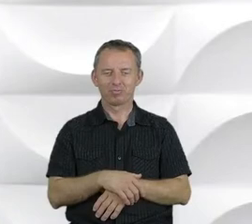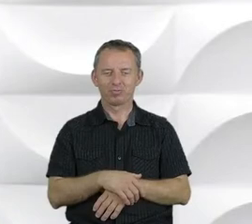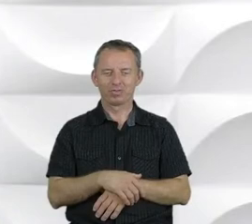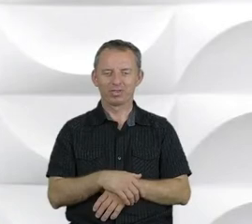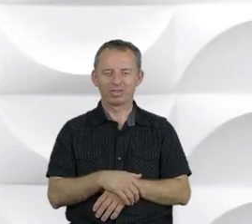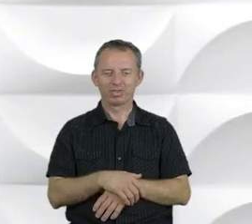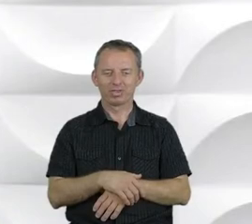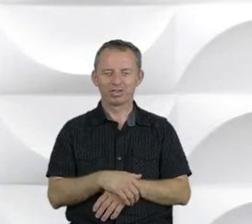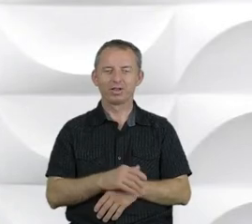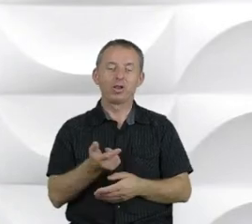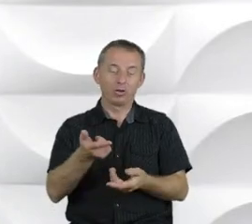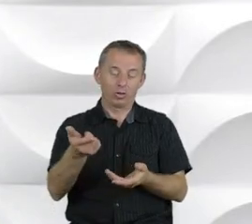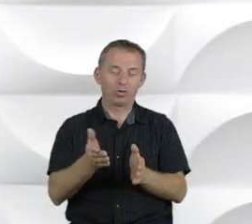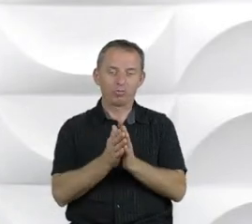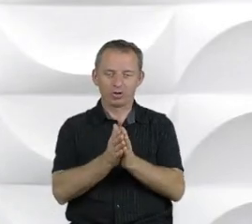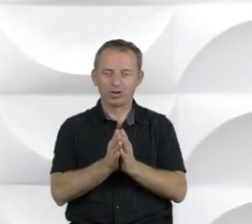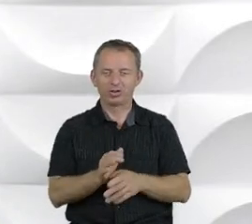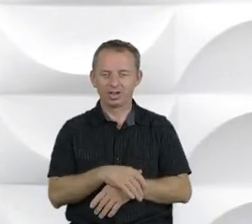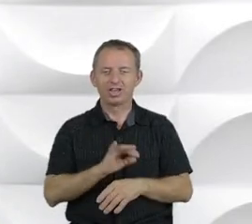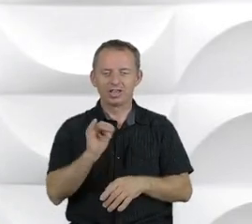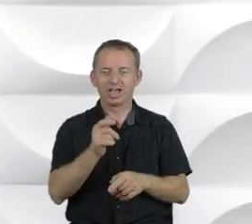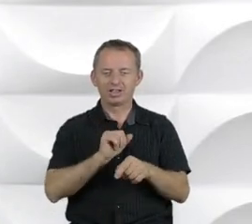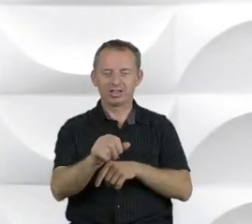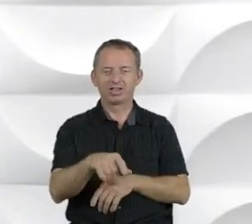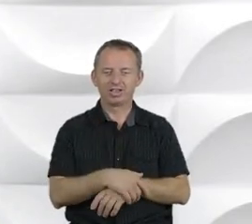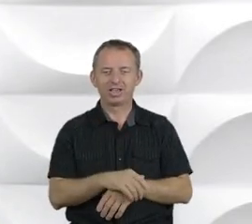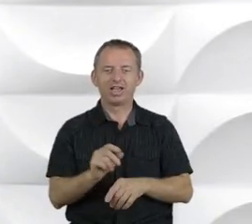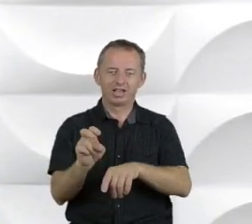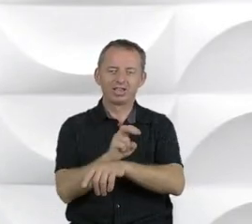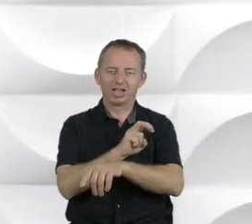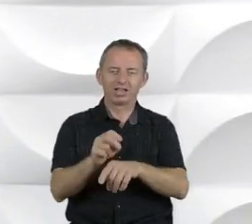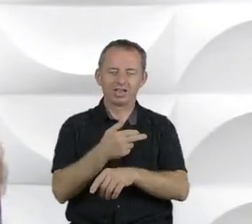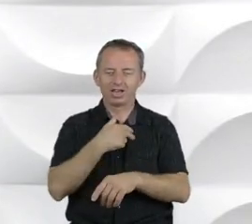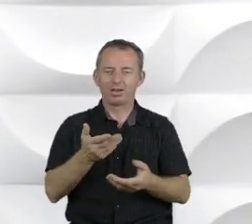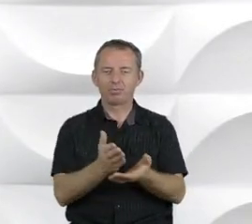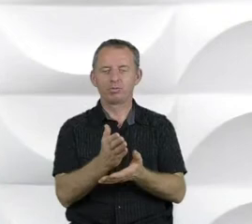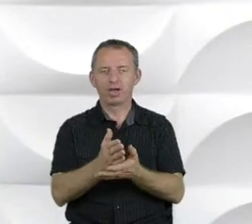No proszę. Jak to technika nam pomaga.